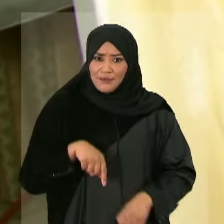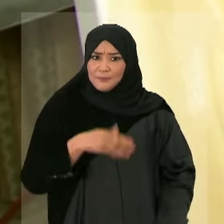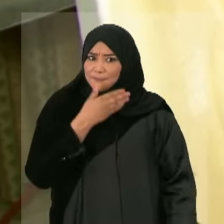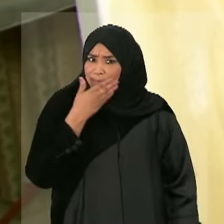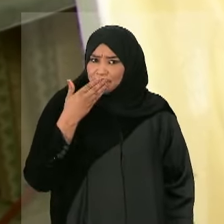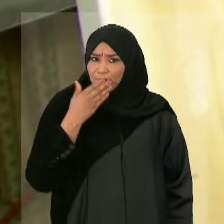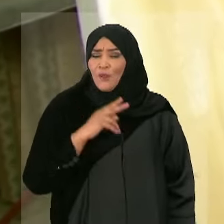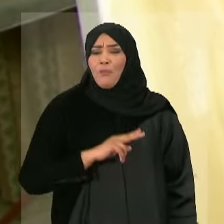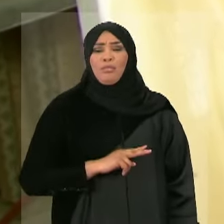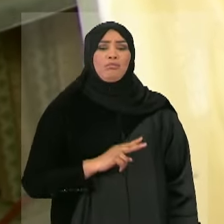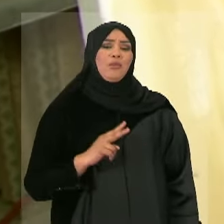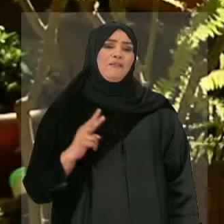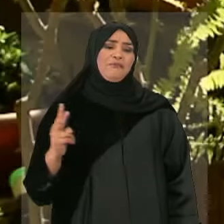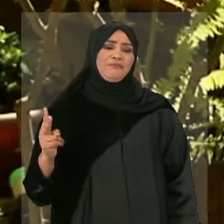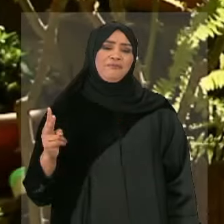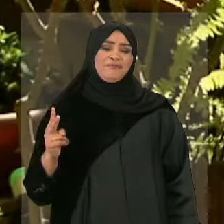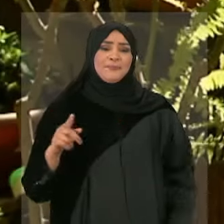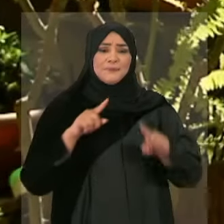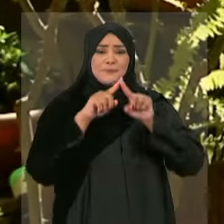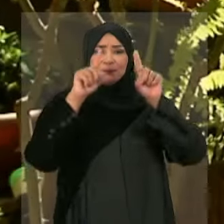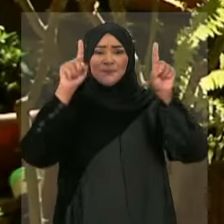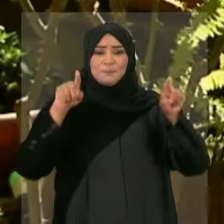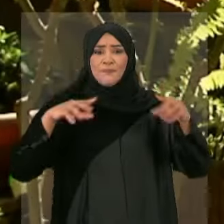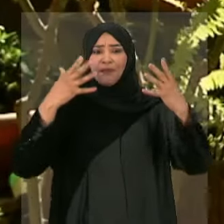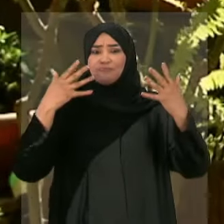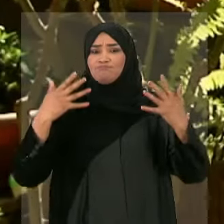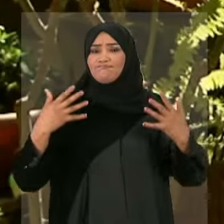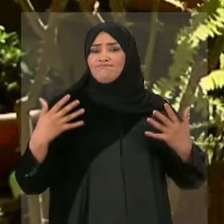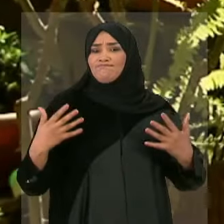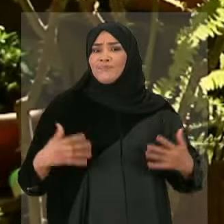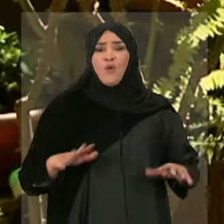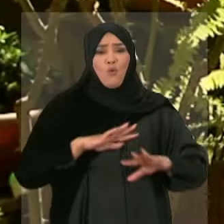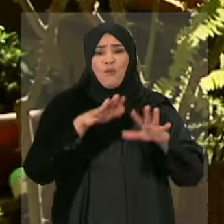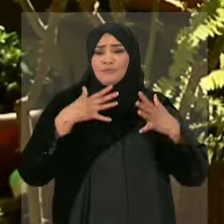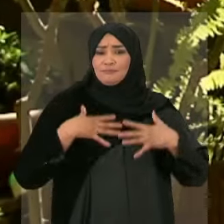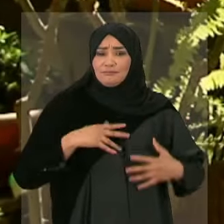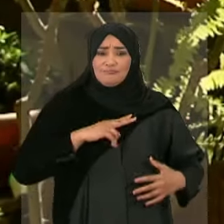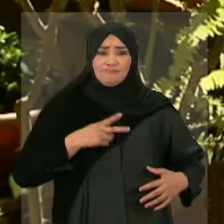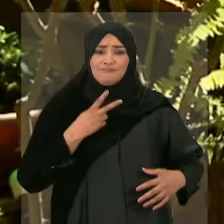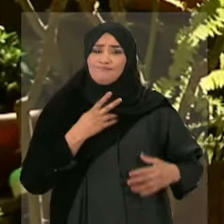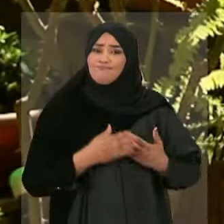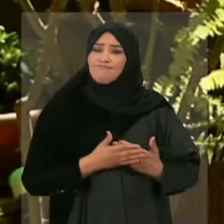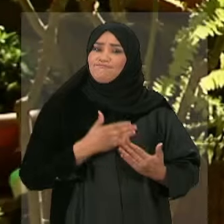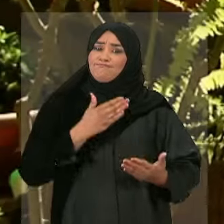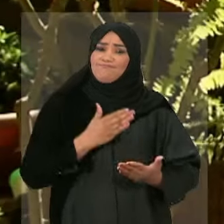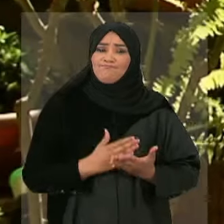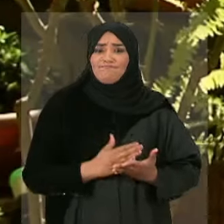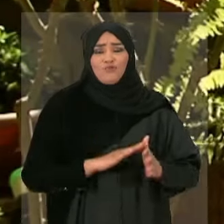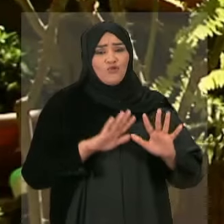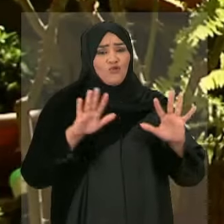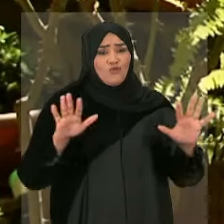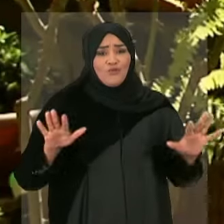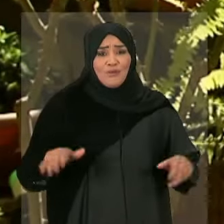الزينة والدكاكين كل الحلويات والثياب والعجقات هاي، بتحسوا إنه يعني ببلشوا